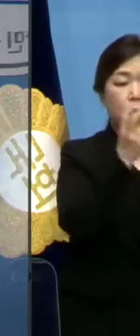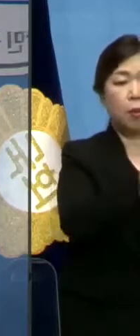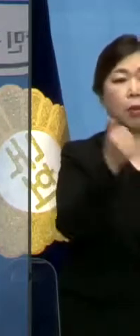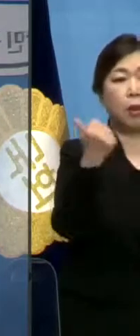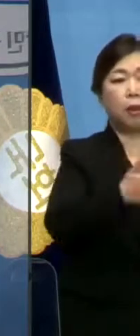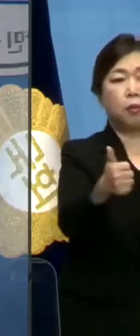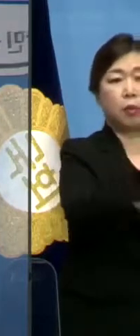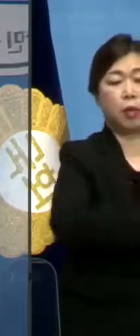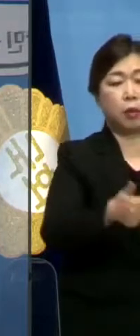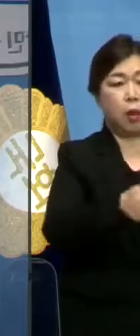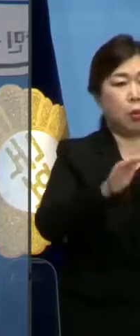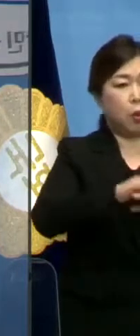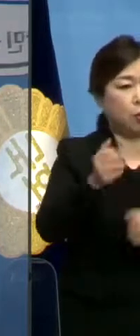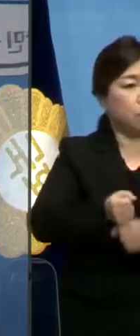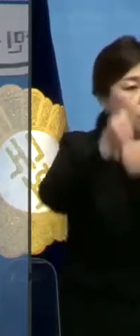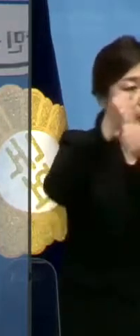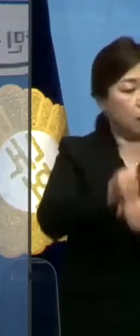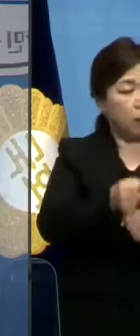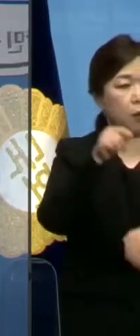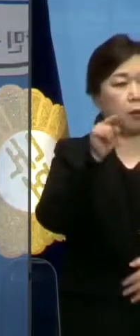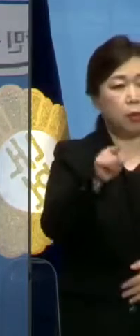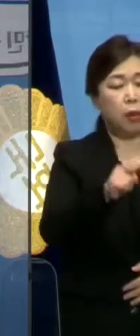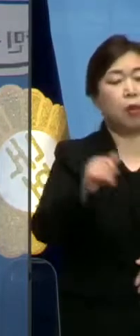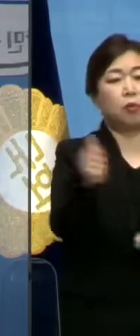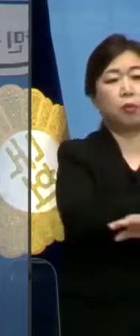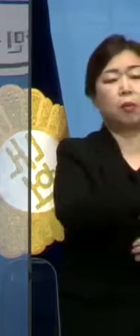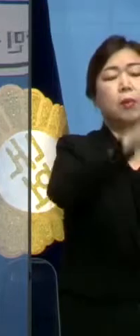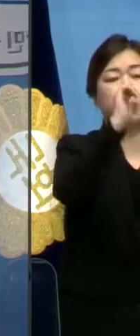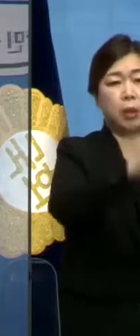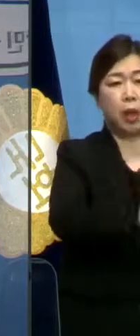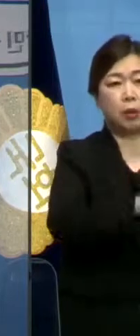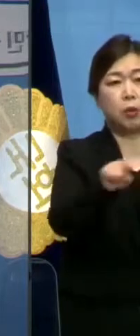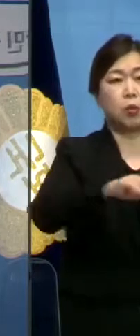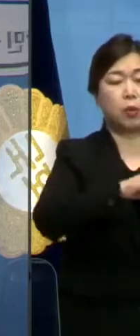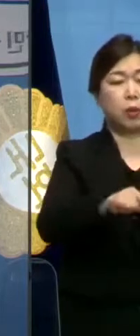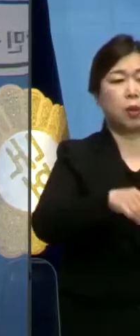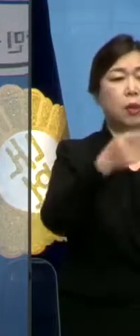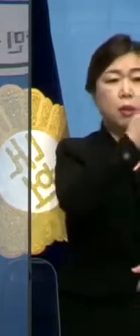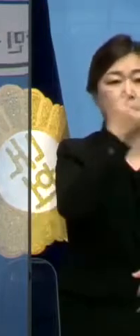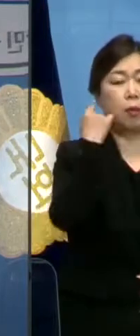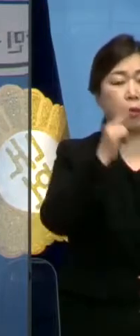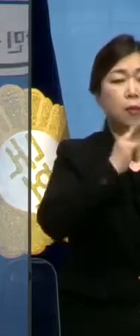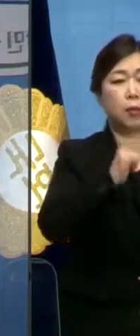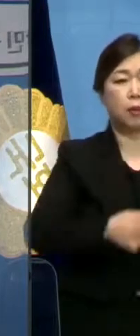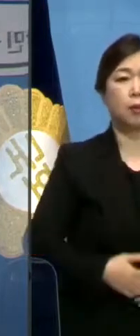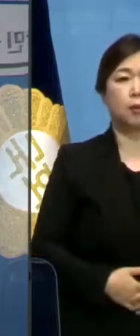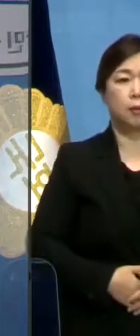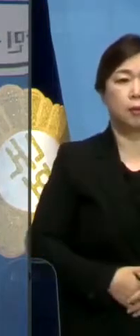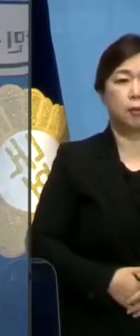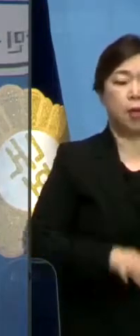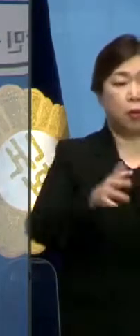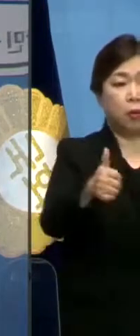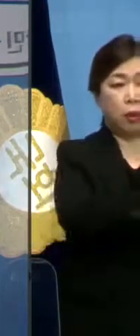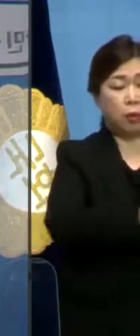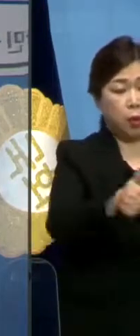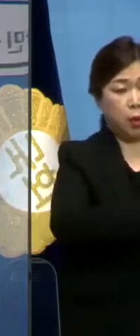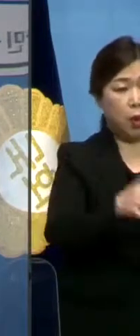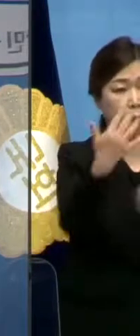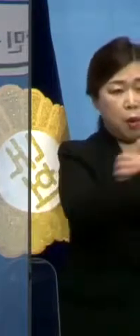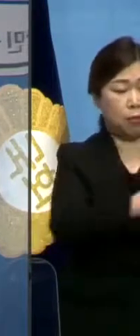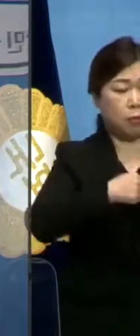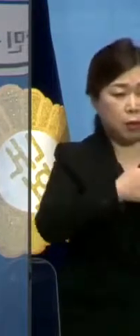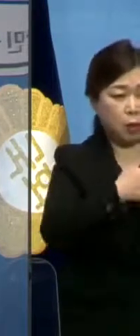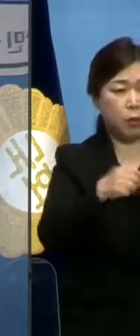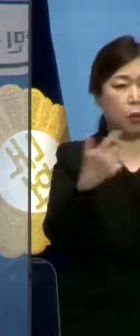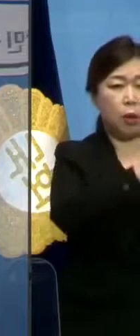앞에서 손피켓을 들었다는 것을 출입 제한 조치의 근거로 들었습니다. 국회의원들이 몸싸움